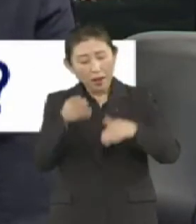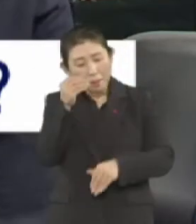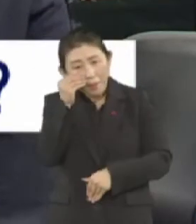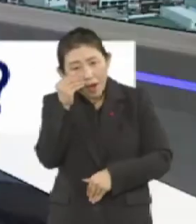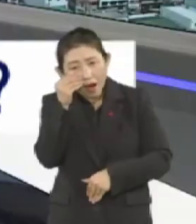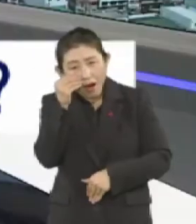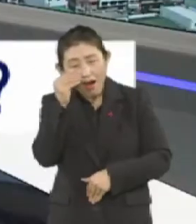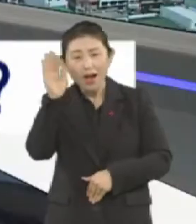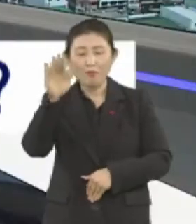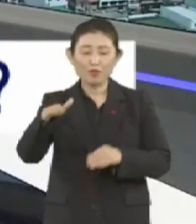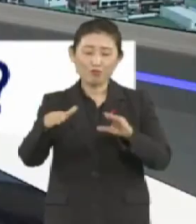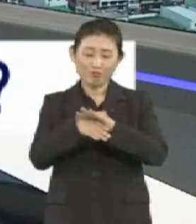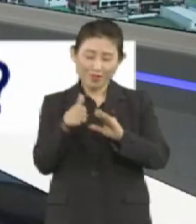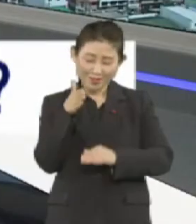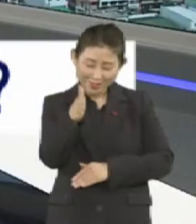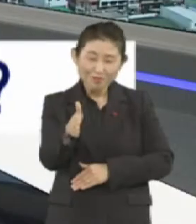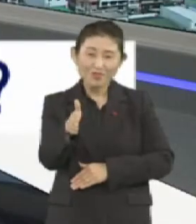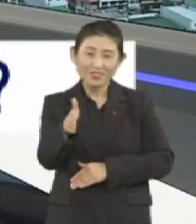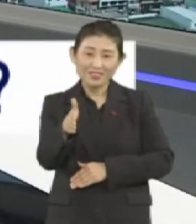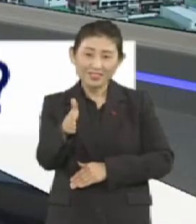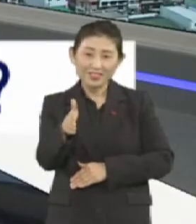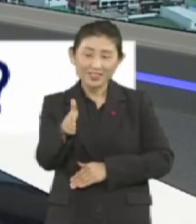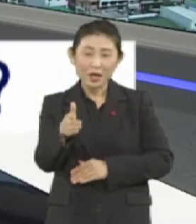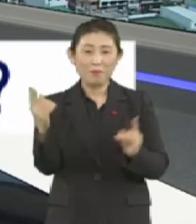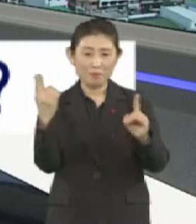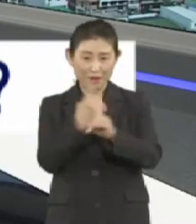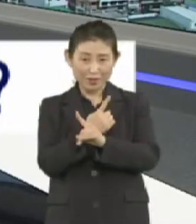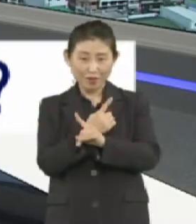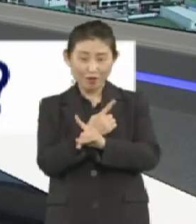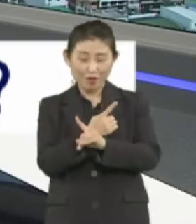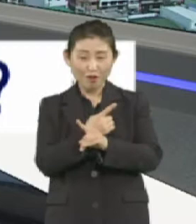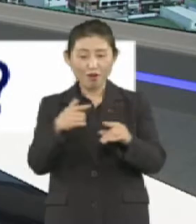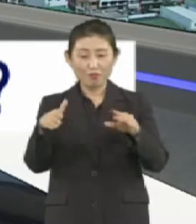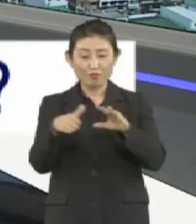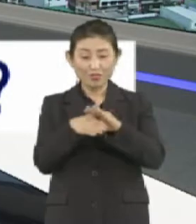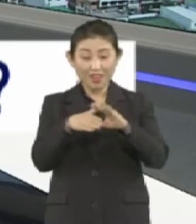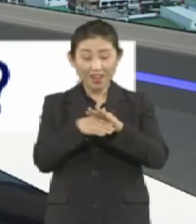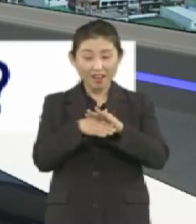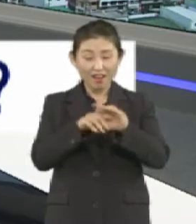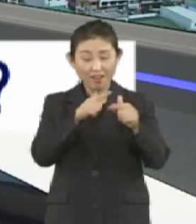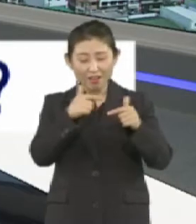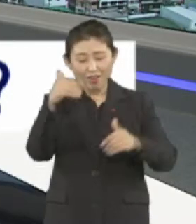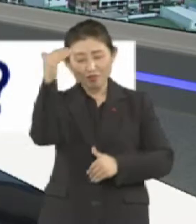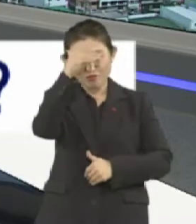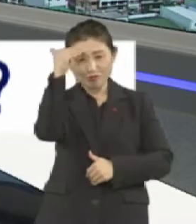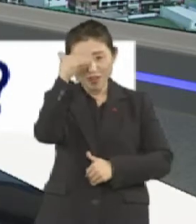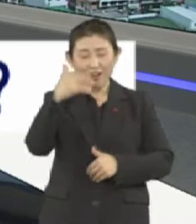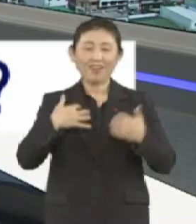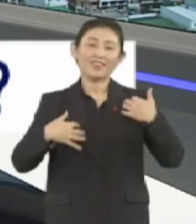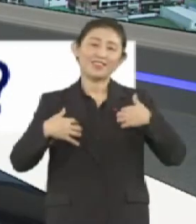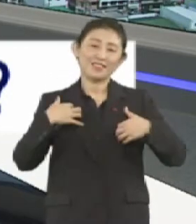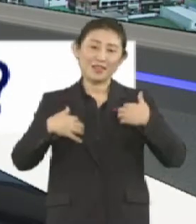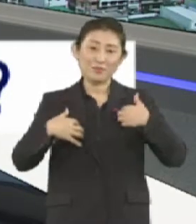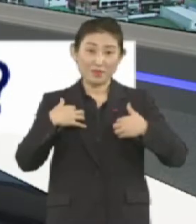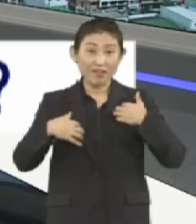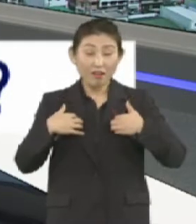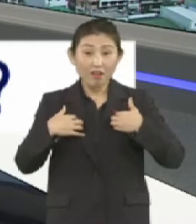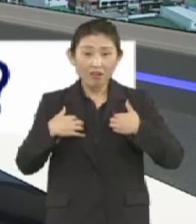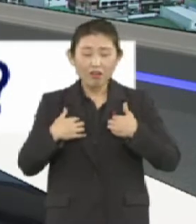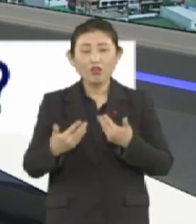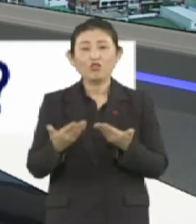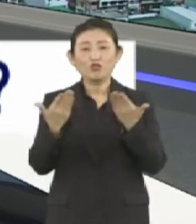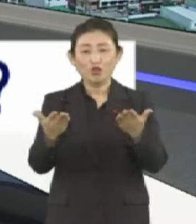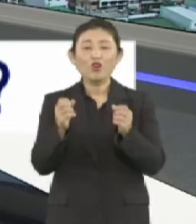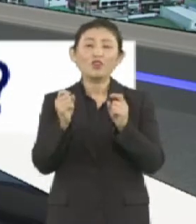곳이 문화공간으로 재탄생하면서 대전의 문화 수준도 향상이 되고 시민들에게도 문화